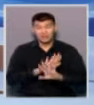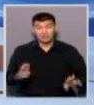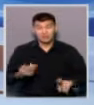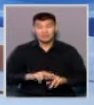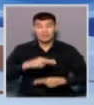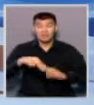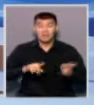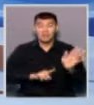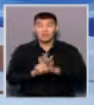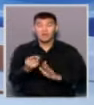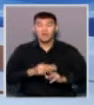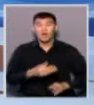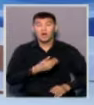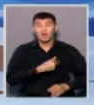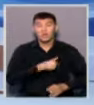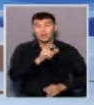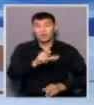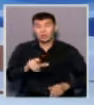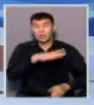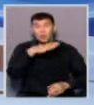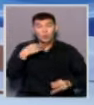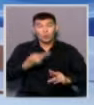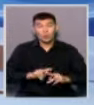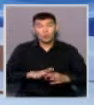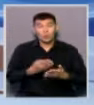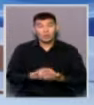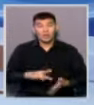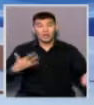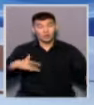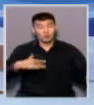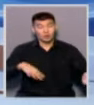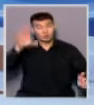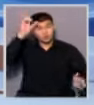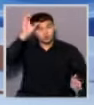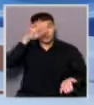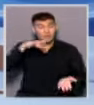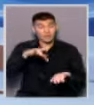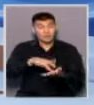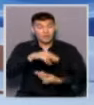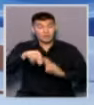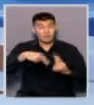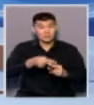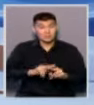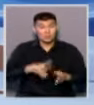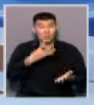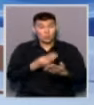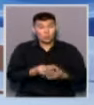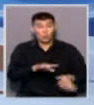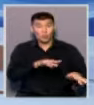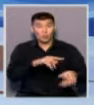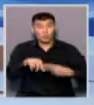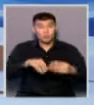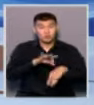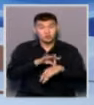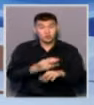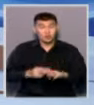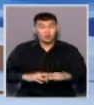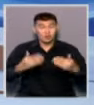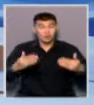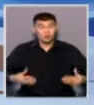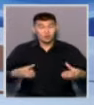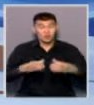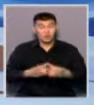кәсіп бастауға ниеттілер сан артқан. Әсіресе Құрманғазы, Жылой аудандарының кәсіпкерлері ісін дөңгелетіп отыр. Бұл туралы